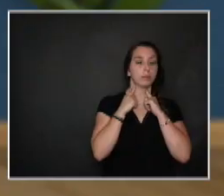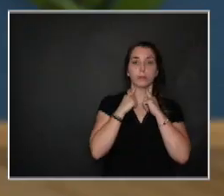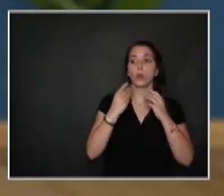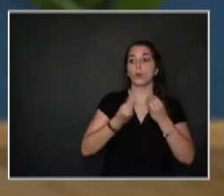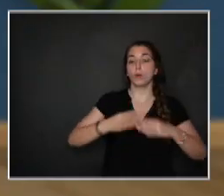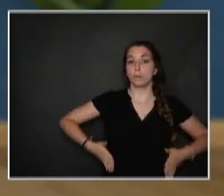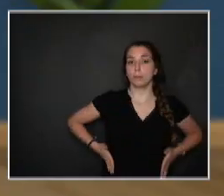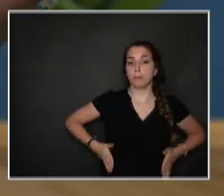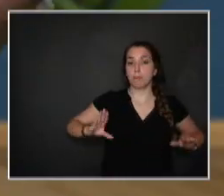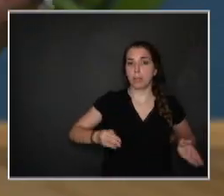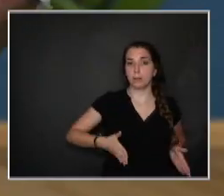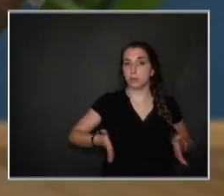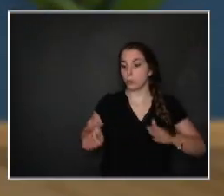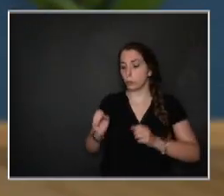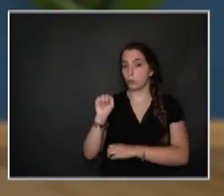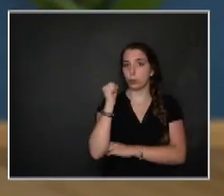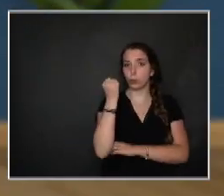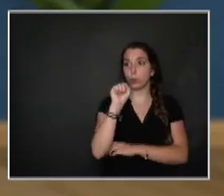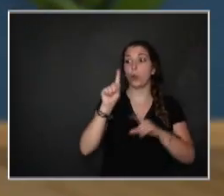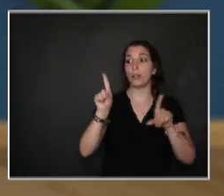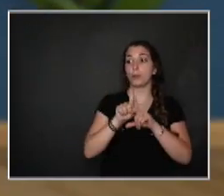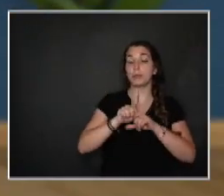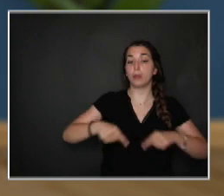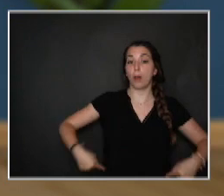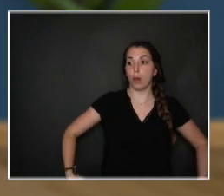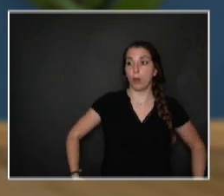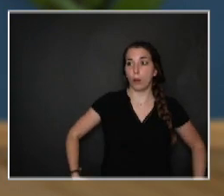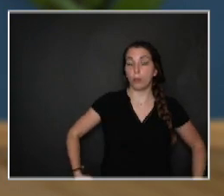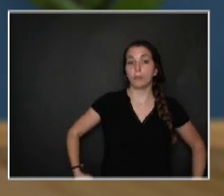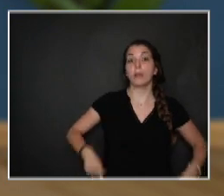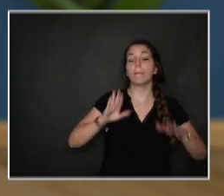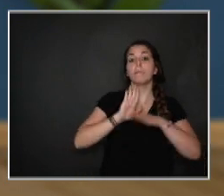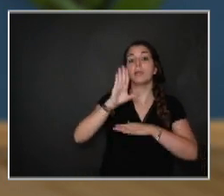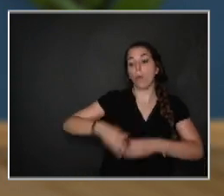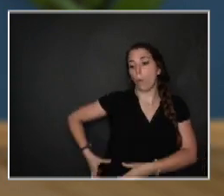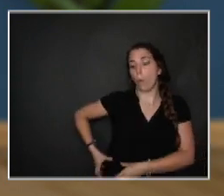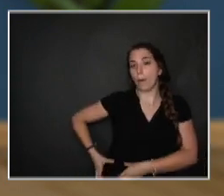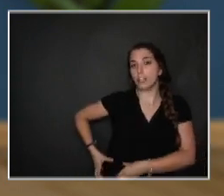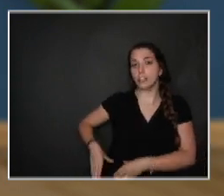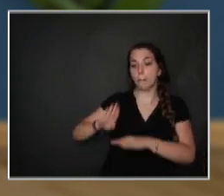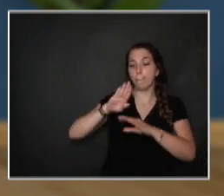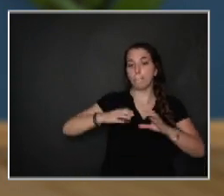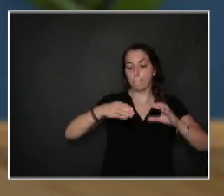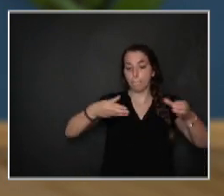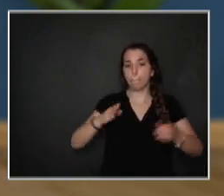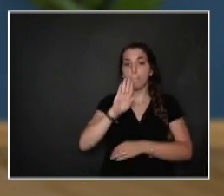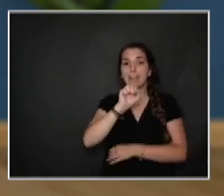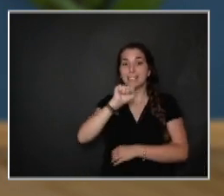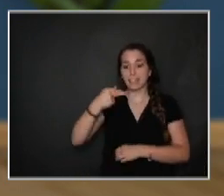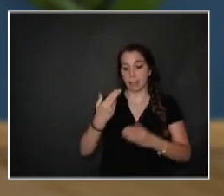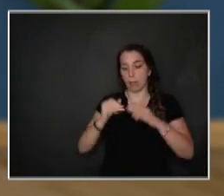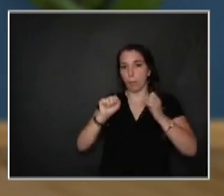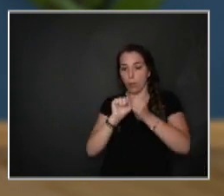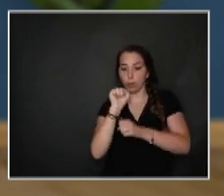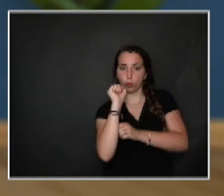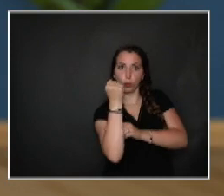et l'abdomen, et il y a entre le bas du dos, là où il y a la lombalgie, et le bassin. Et c'est à ce niveau-là où la colonne vertébrale